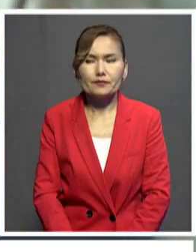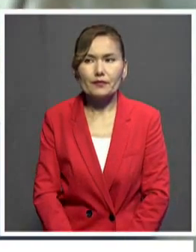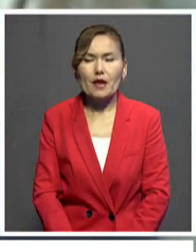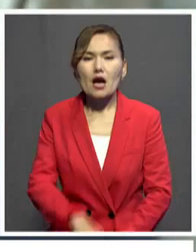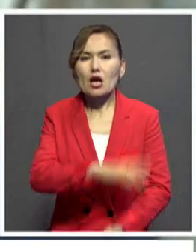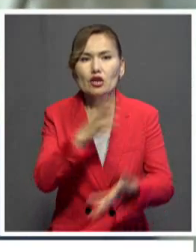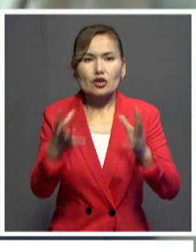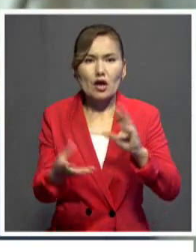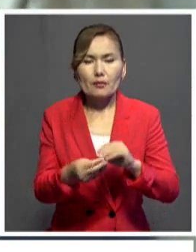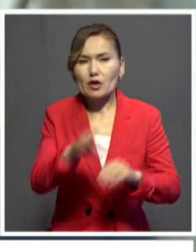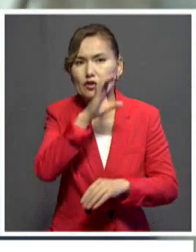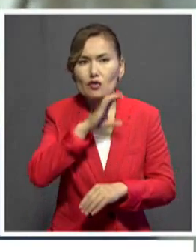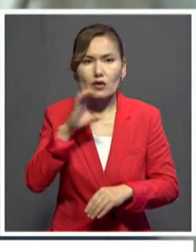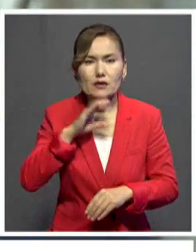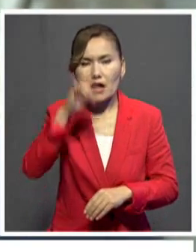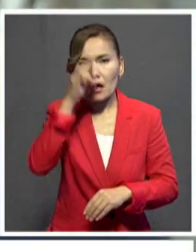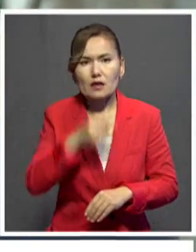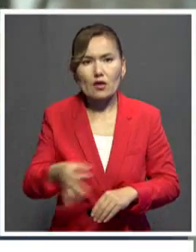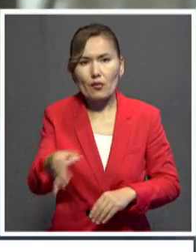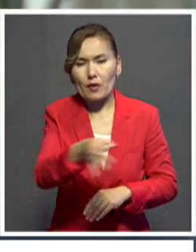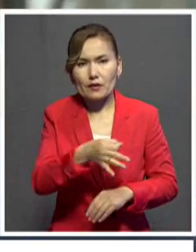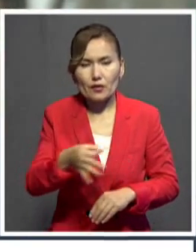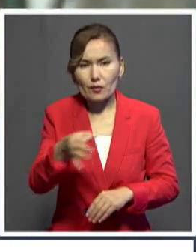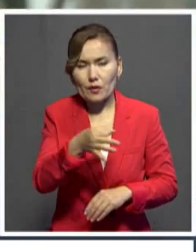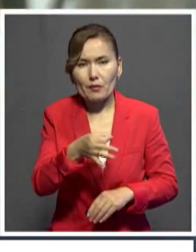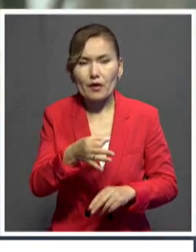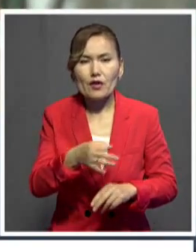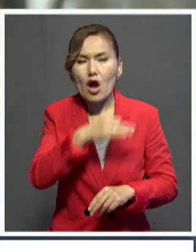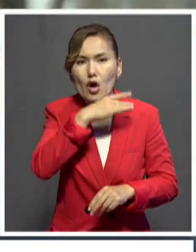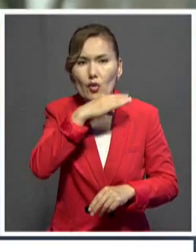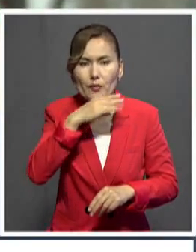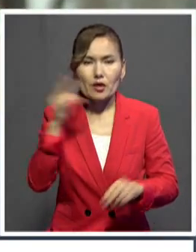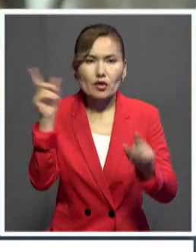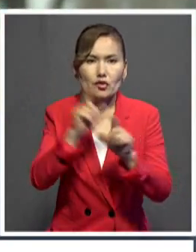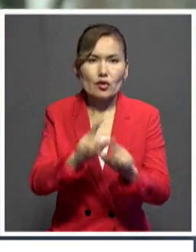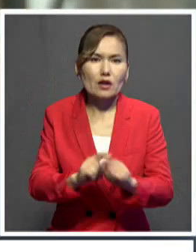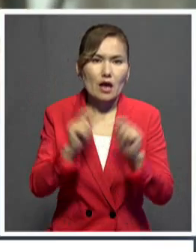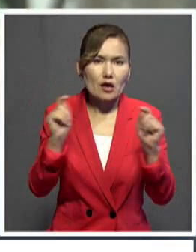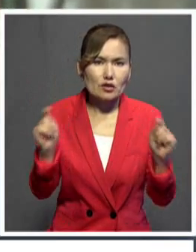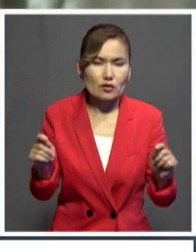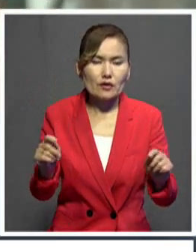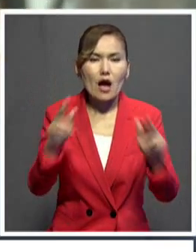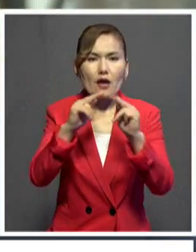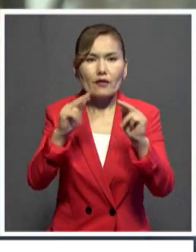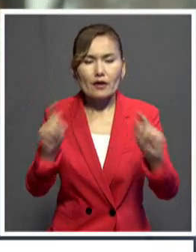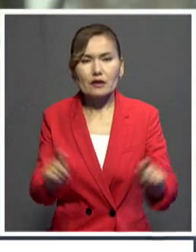Жалпы солтүстік Қазақстанның осы білім саласындағы біраз өзгерістер болып жатыр. Қазіргі таңда